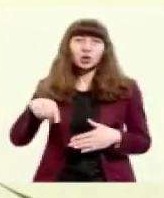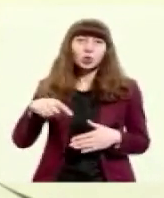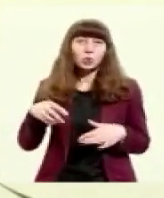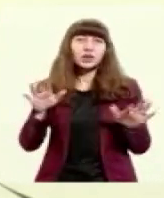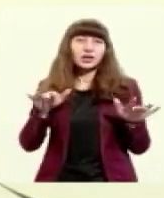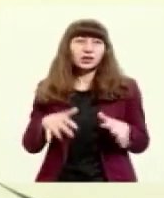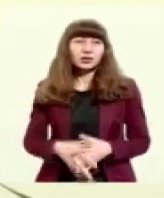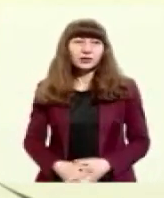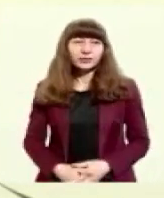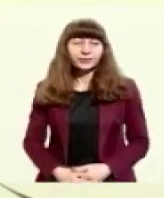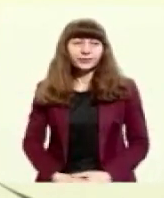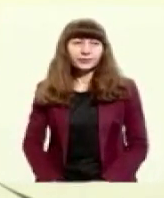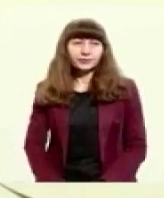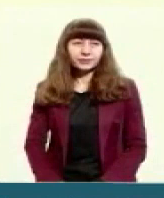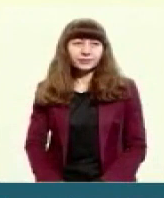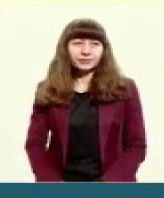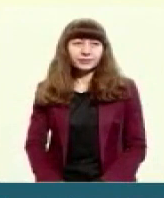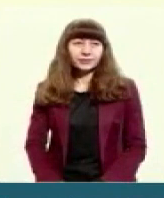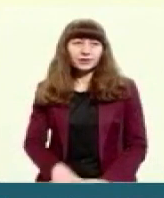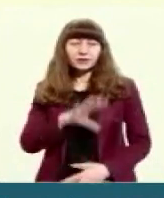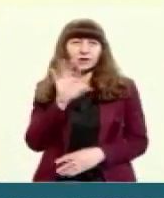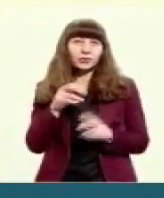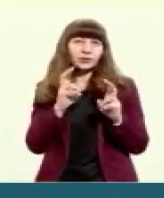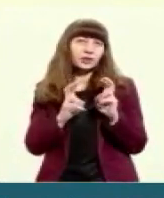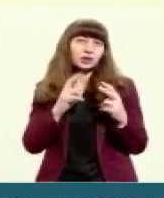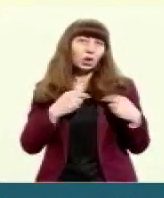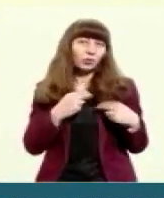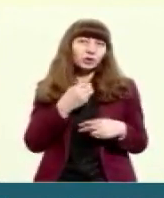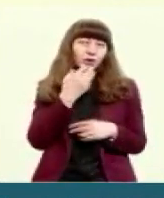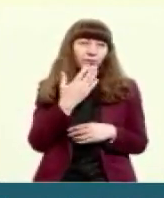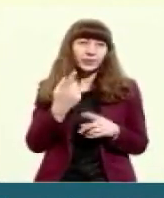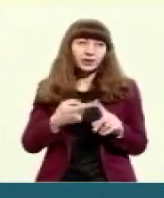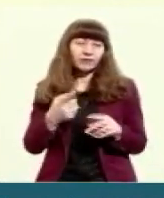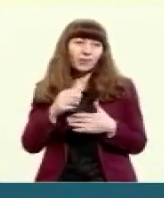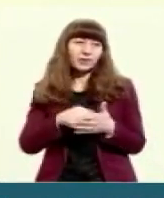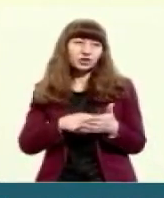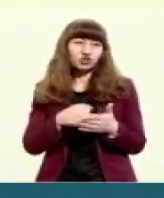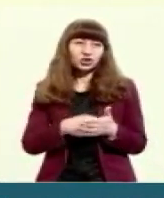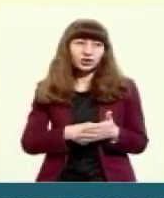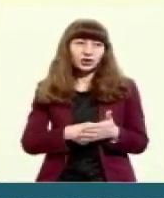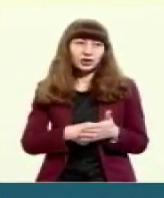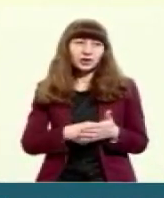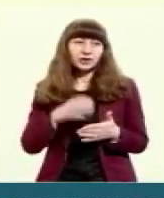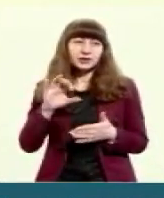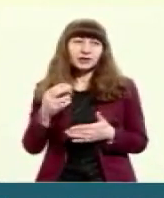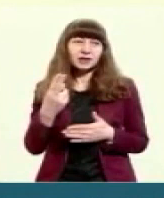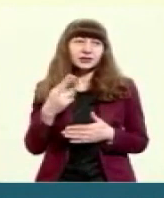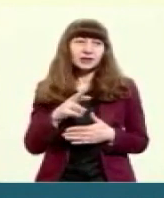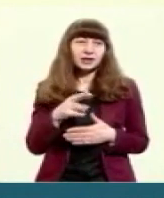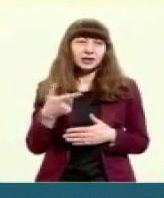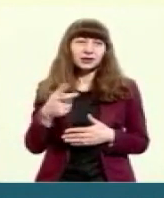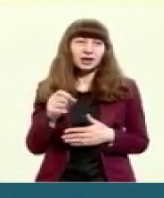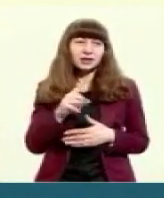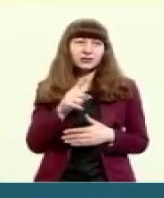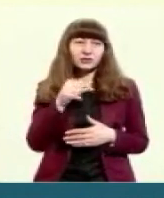которые сказали, в целом предприятие работает хорошо, без сбоев. Но первая причина – это все-таки станции газовые, то есть в